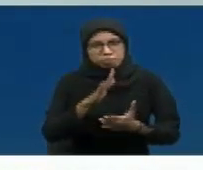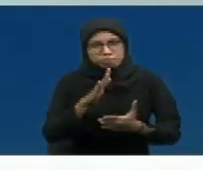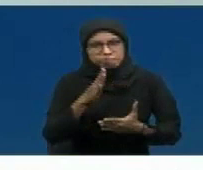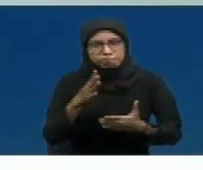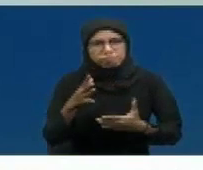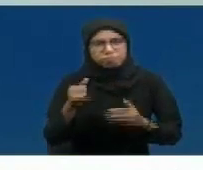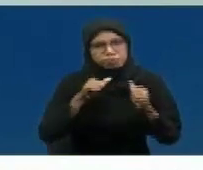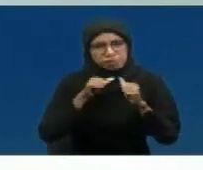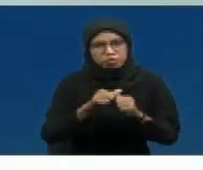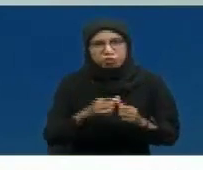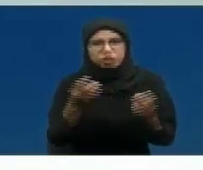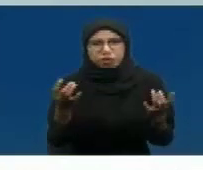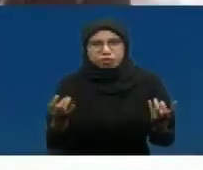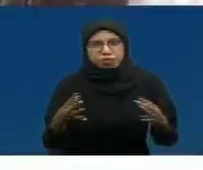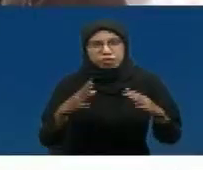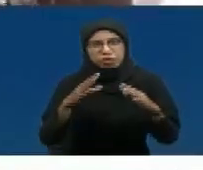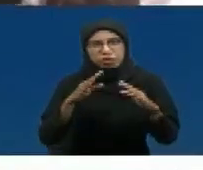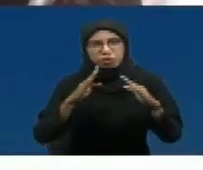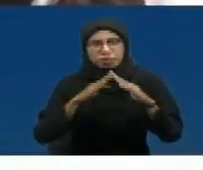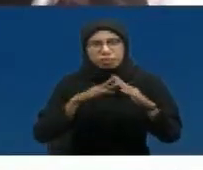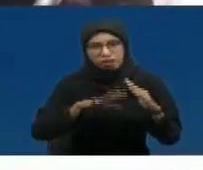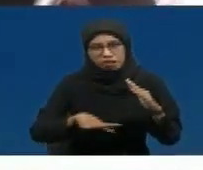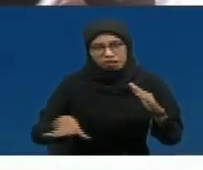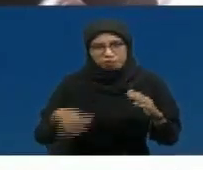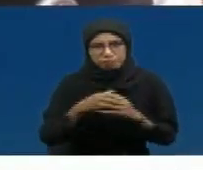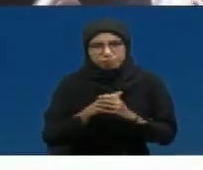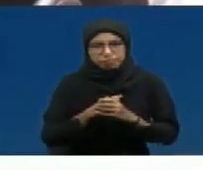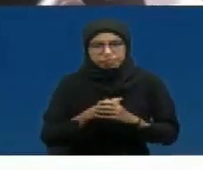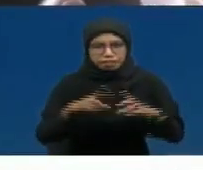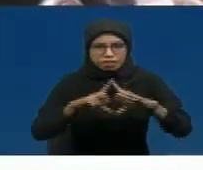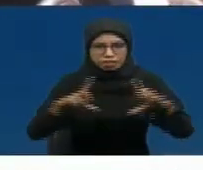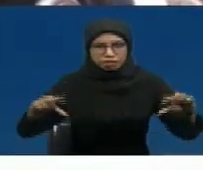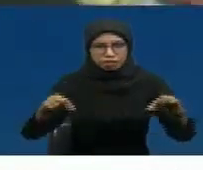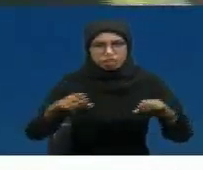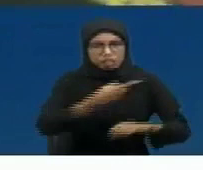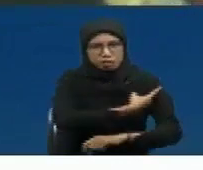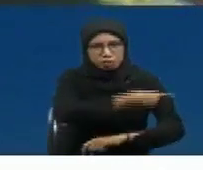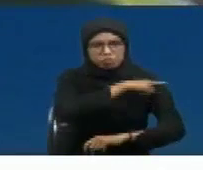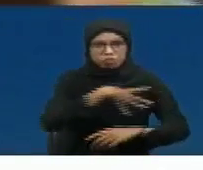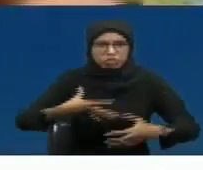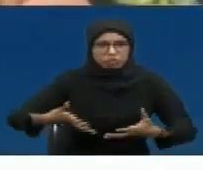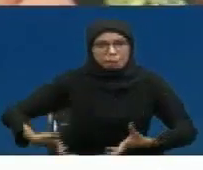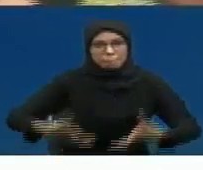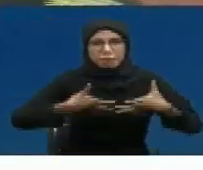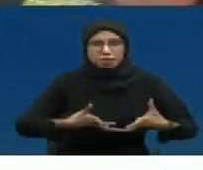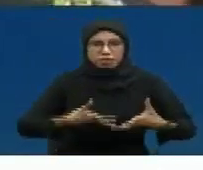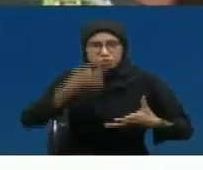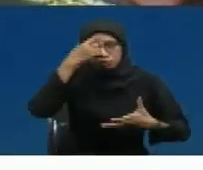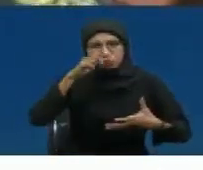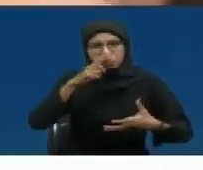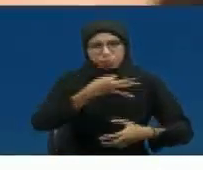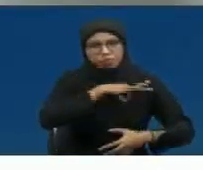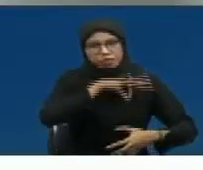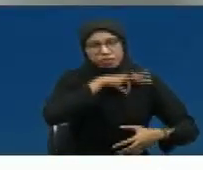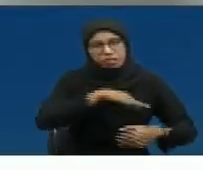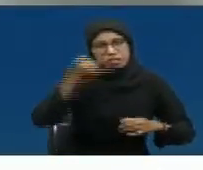bisa membantu perekonomian rumah tangga. Sertifikat kompetensi diharapkan menjadi bekal bagi para peserta untuk memanfaatkan